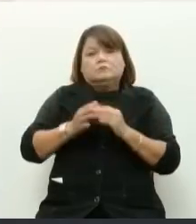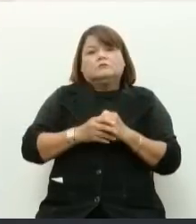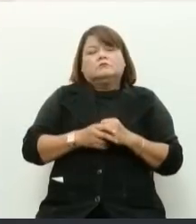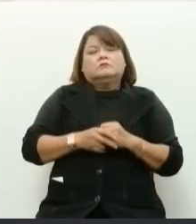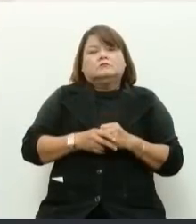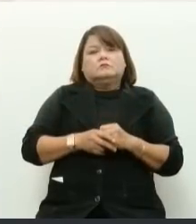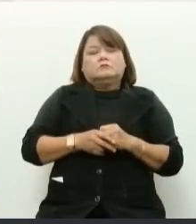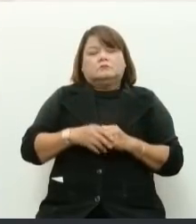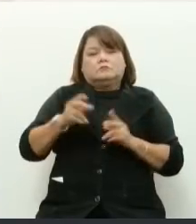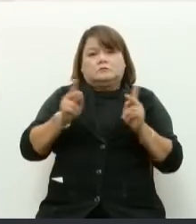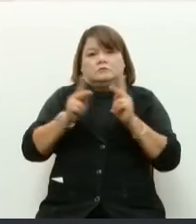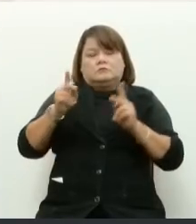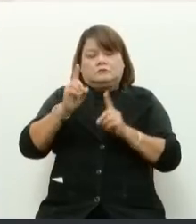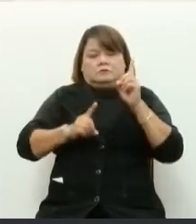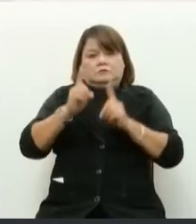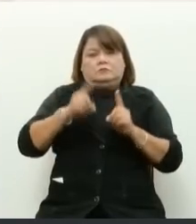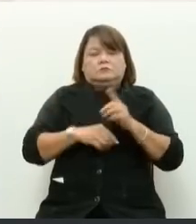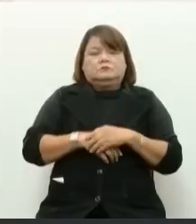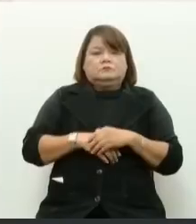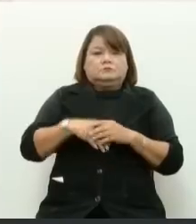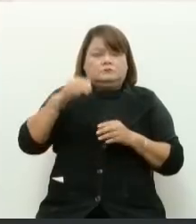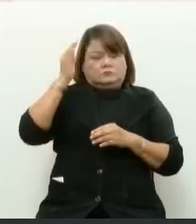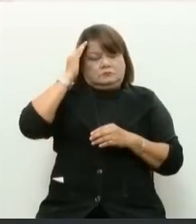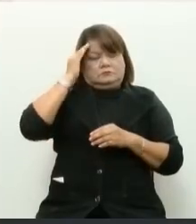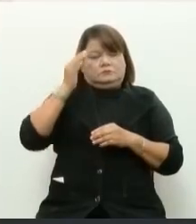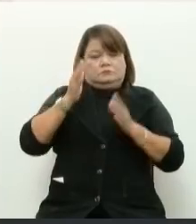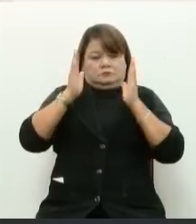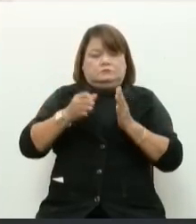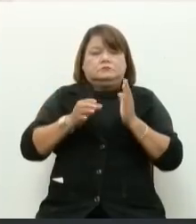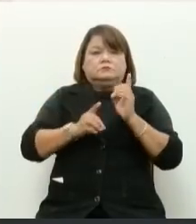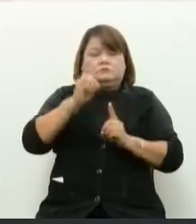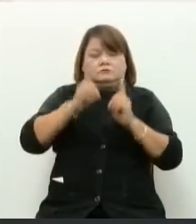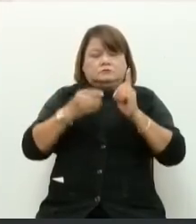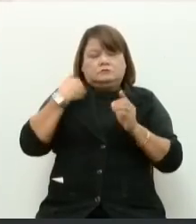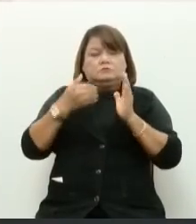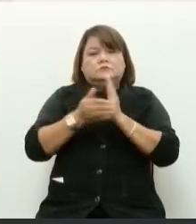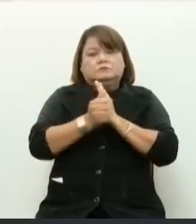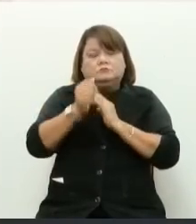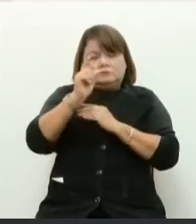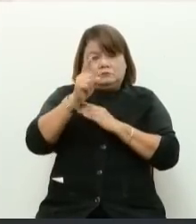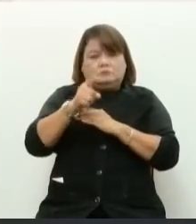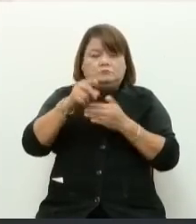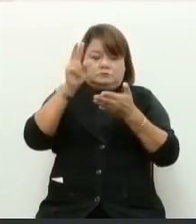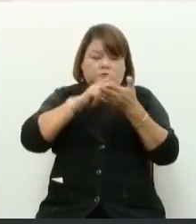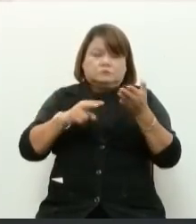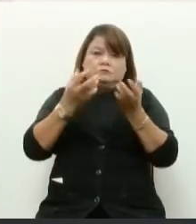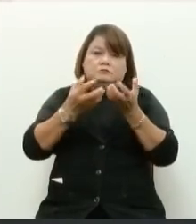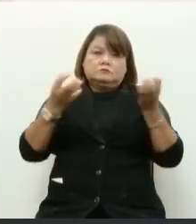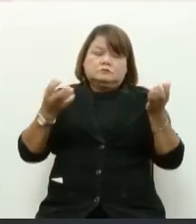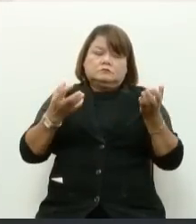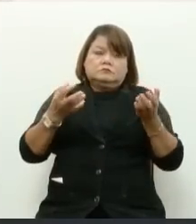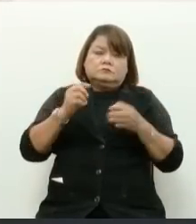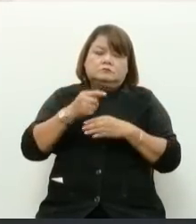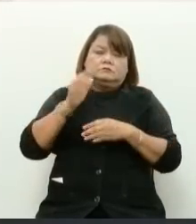รรมการประเมินเพราะเชื่อมั่นนะครับว่าคนประเมินคือคนที่เขามีประสบการณ์จริงๆบางทีไปอ่านผลงานไปเจอผลงานของเขา